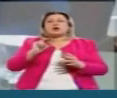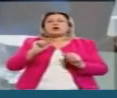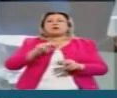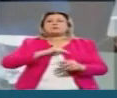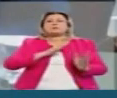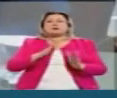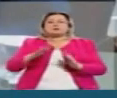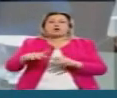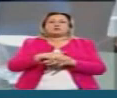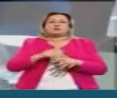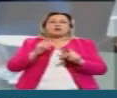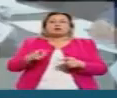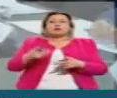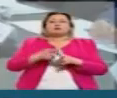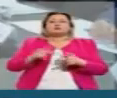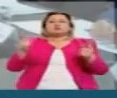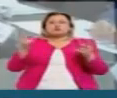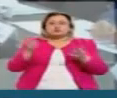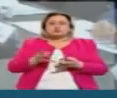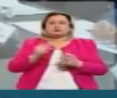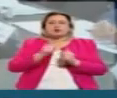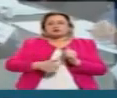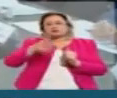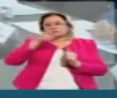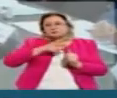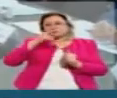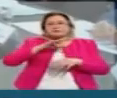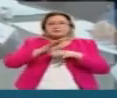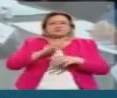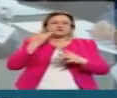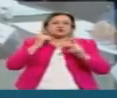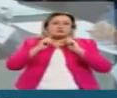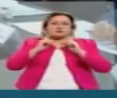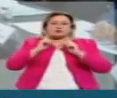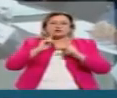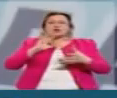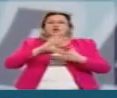жасайды. Кеңесте шығарылған қорытындылар отырысқа қатысқан мүшелердің дауысқа салуымен шешіледі. Егер дауыс